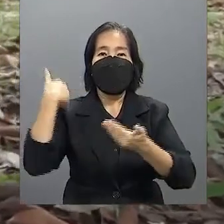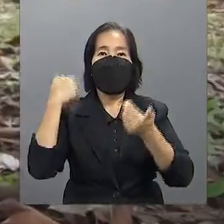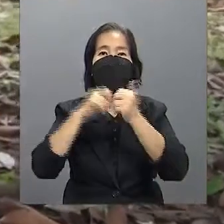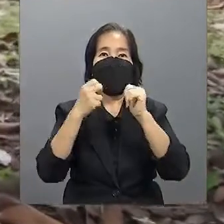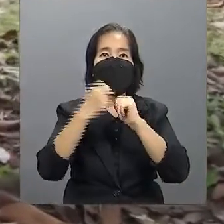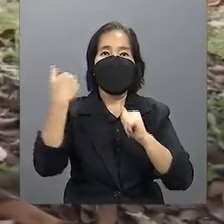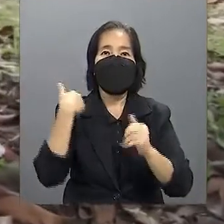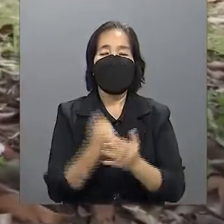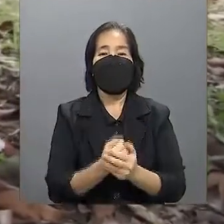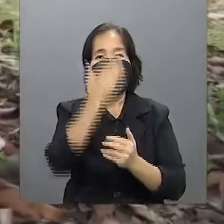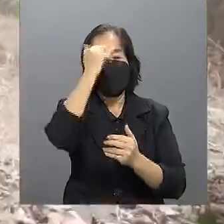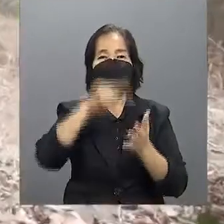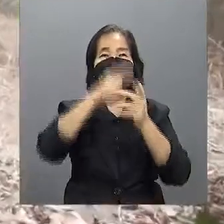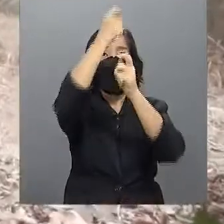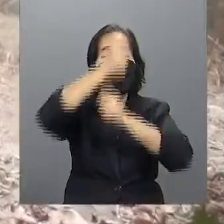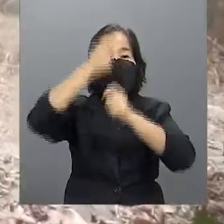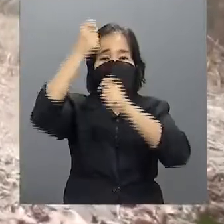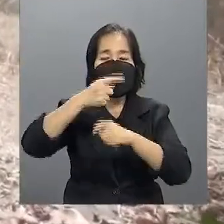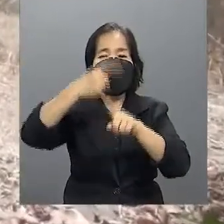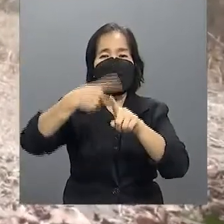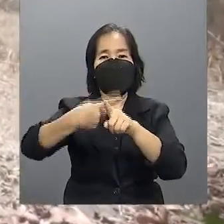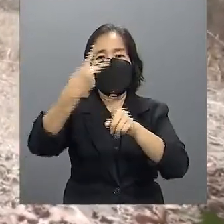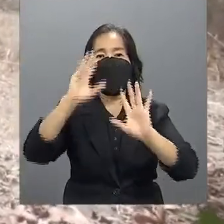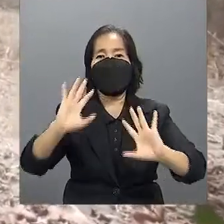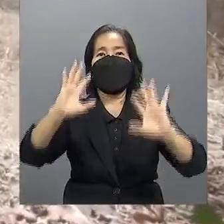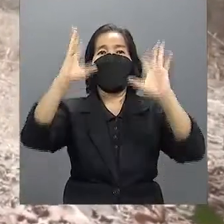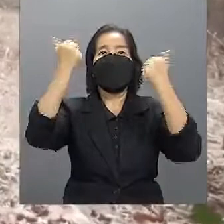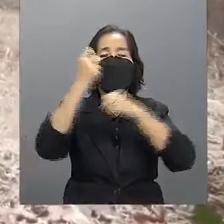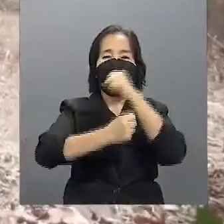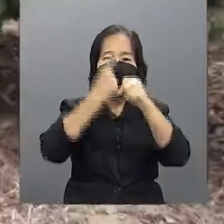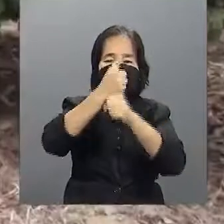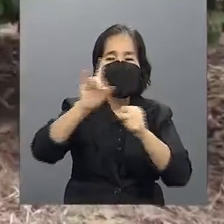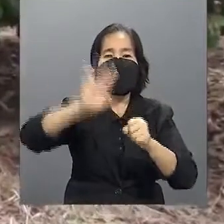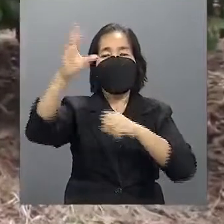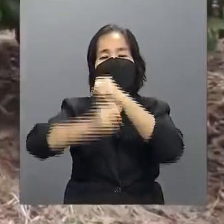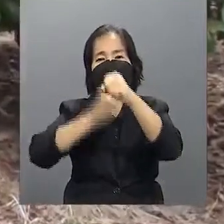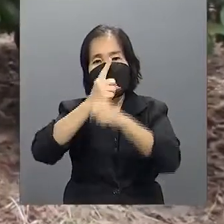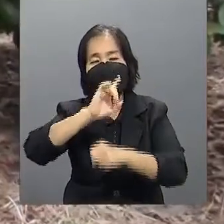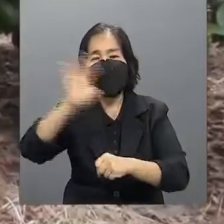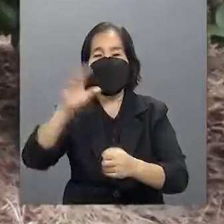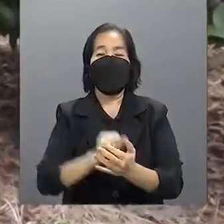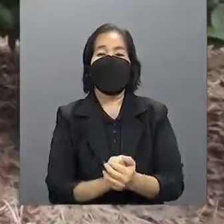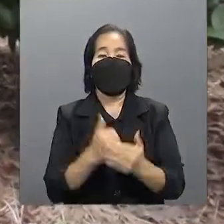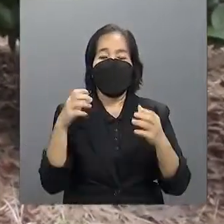การเก็บเกี่ยวไม่ถึง2เดือนและมีขึ้นเพียงปีละครั้งกวีวงศ์ธีรกุลไทย PBS รายงาน